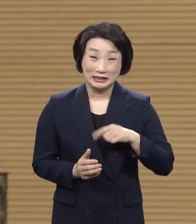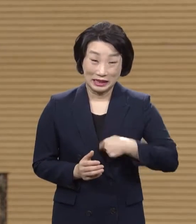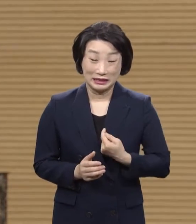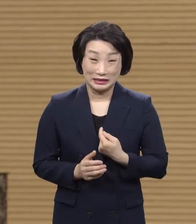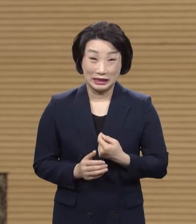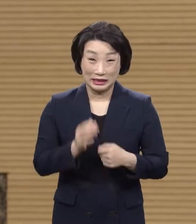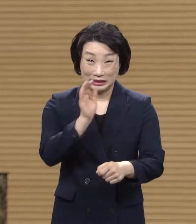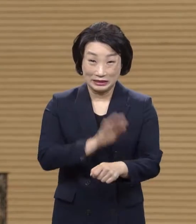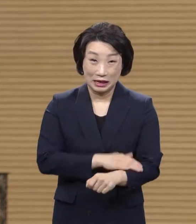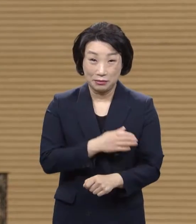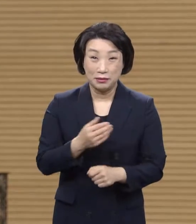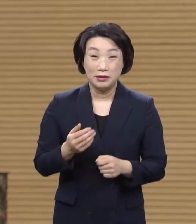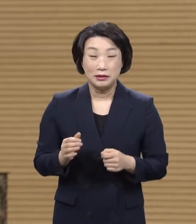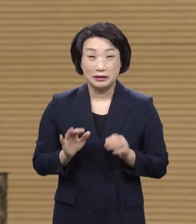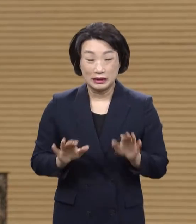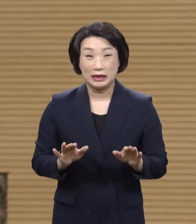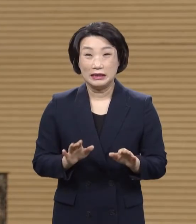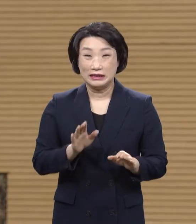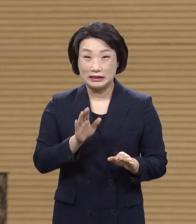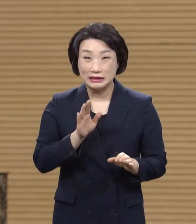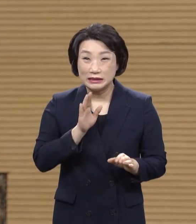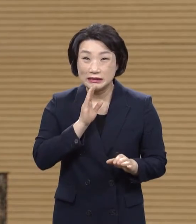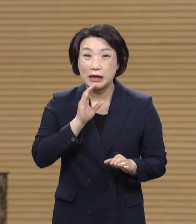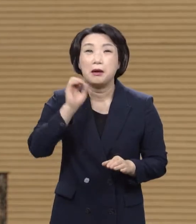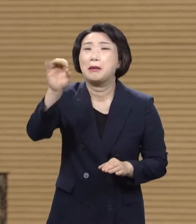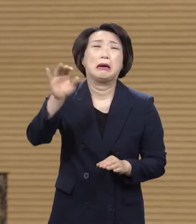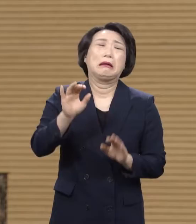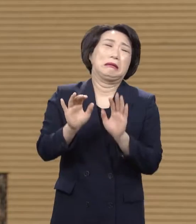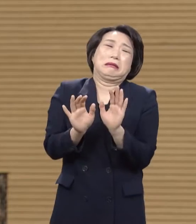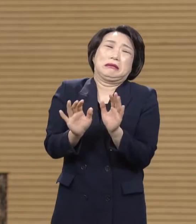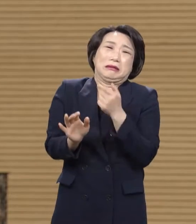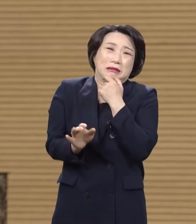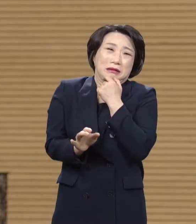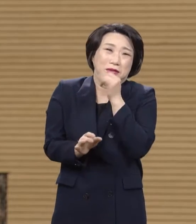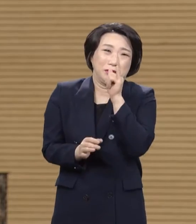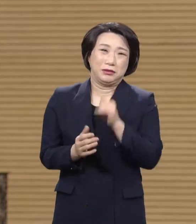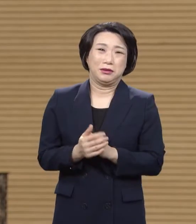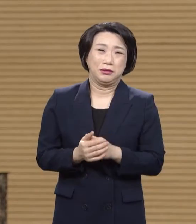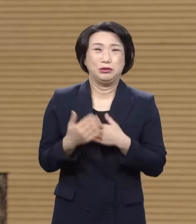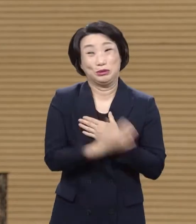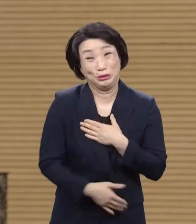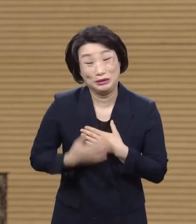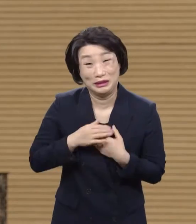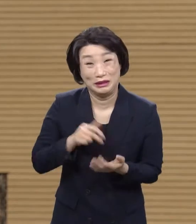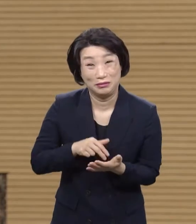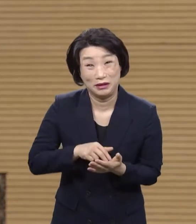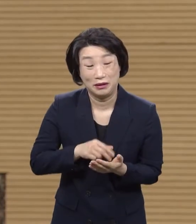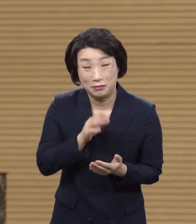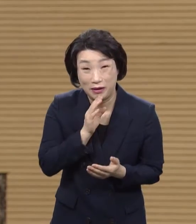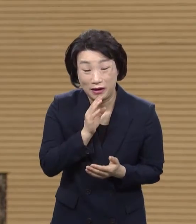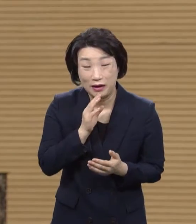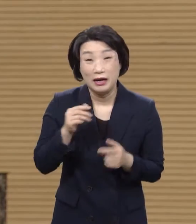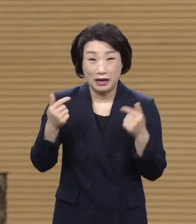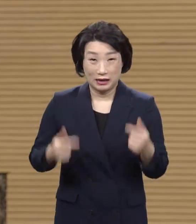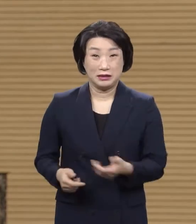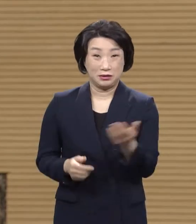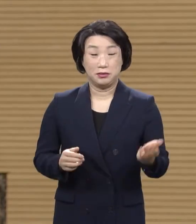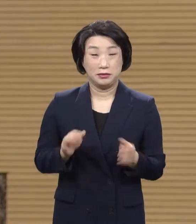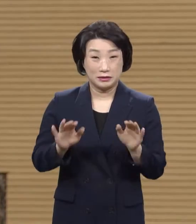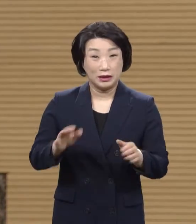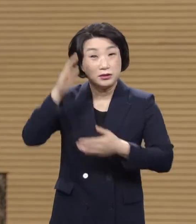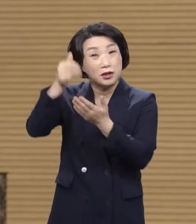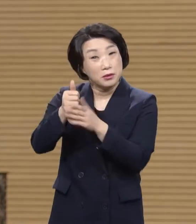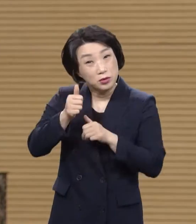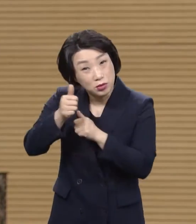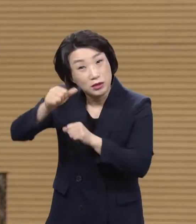자기의 잘못한 진실을 드러내지 않으려고 그래. 이놈의 육신. 그래서